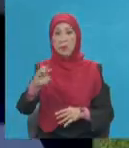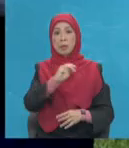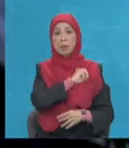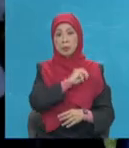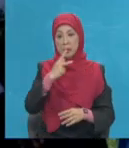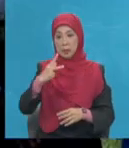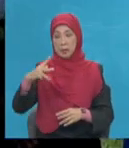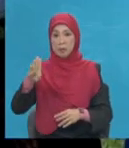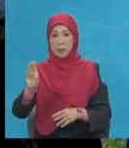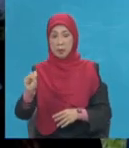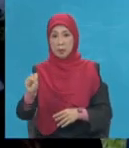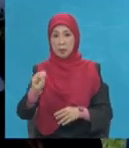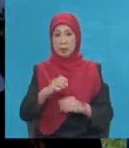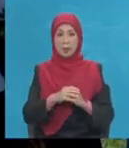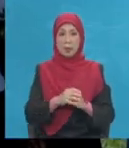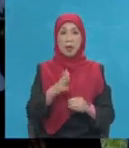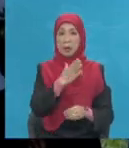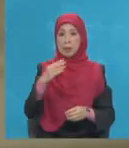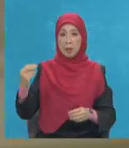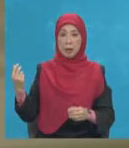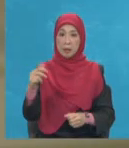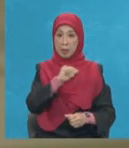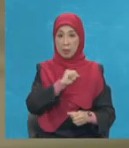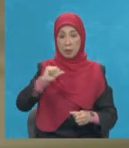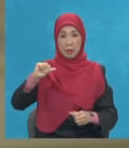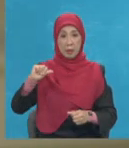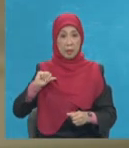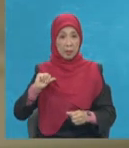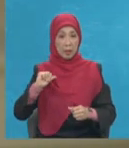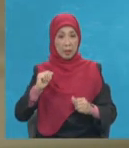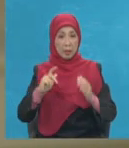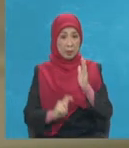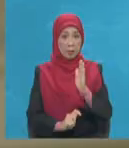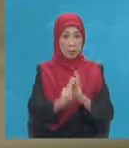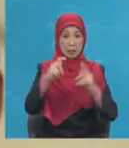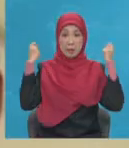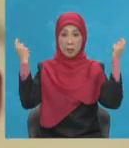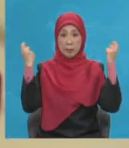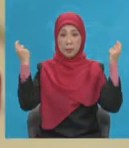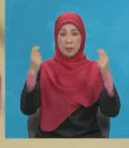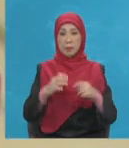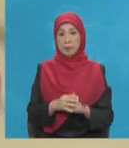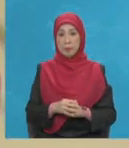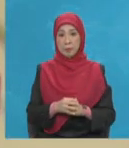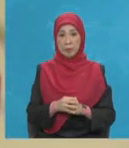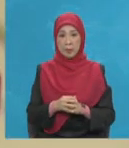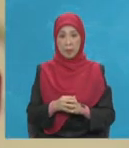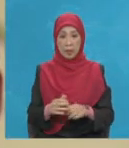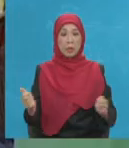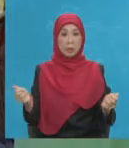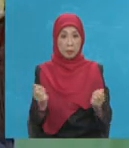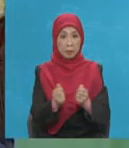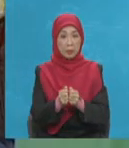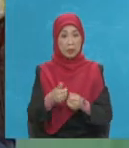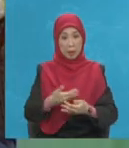Menteri Kebudayaan Belia dan Sukan, serta ahli-ahli jawatan kuasa tertinggi sambutan. Berangkat sama